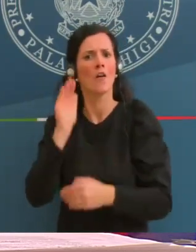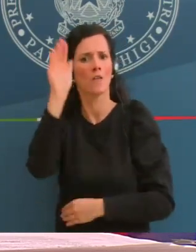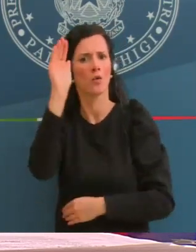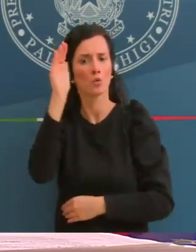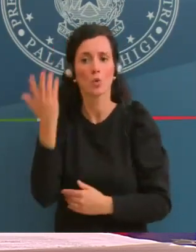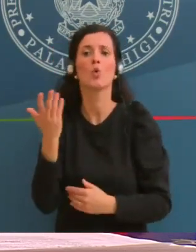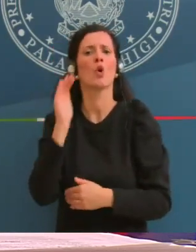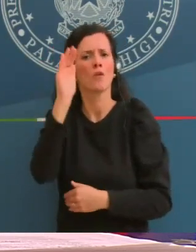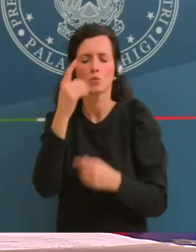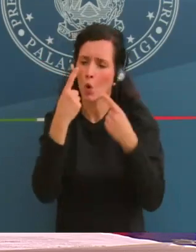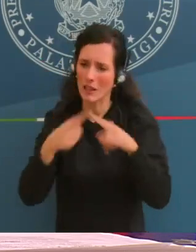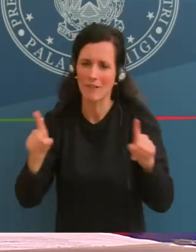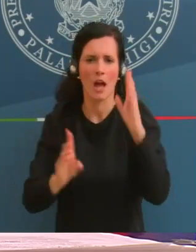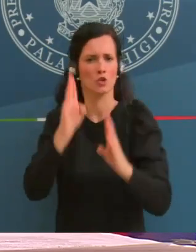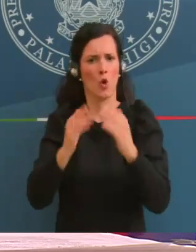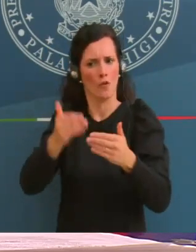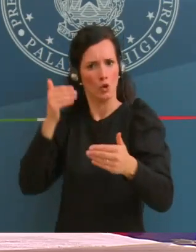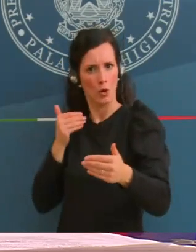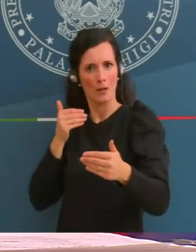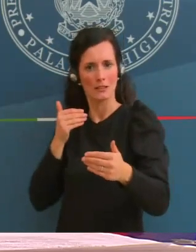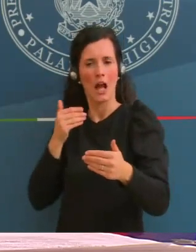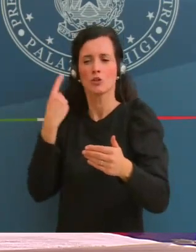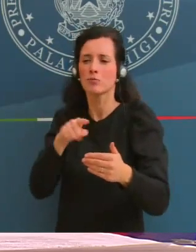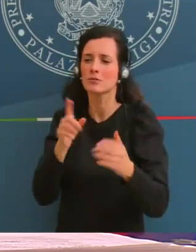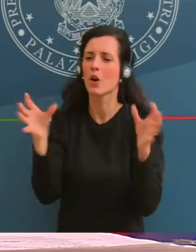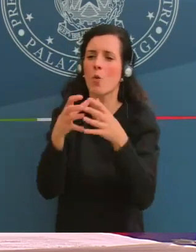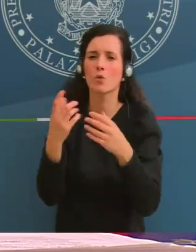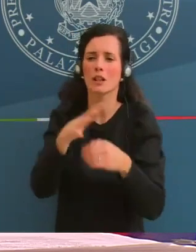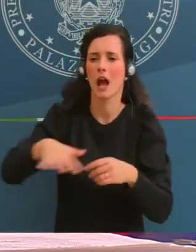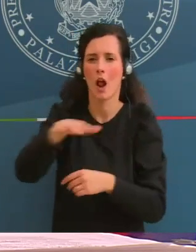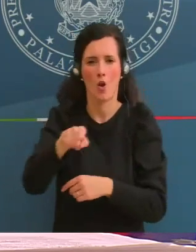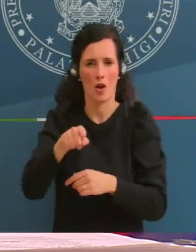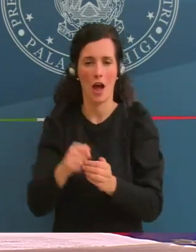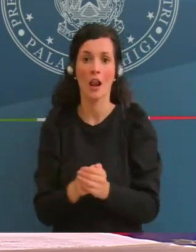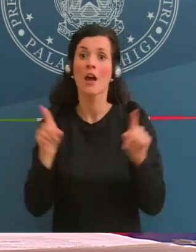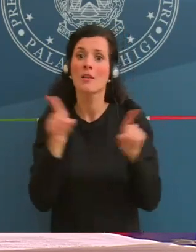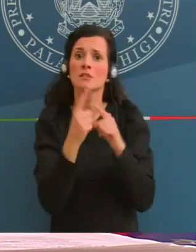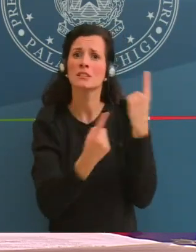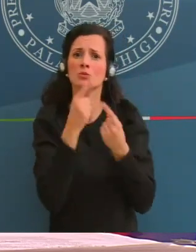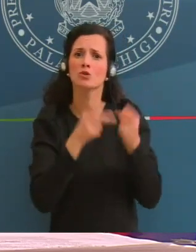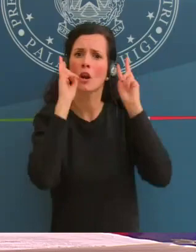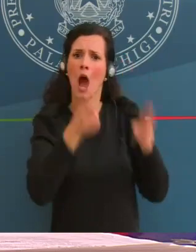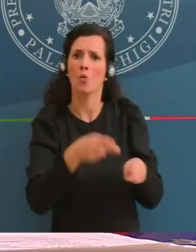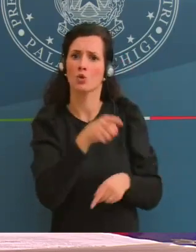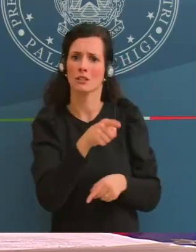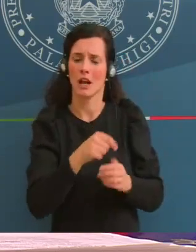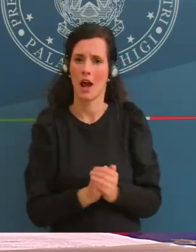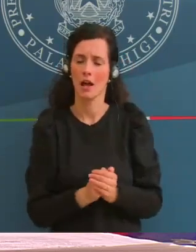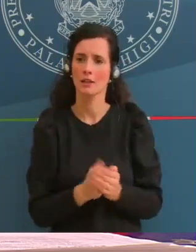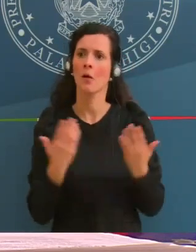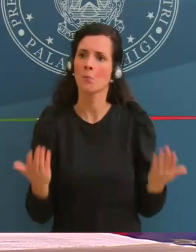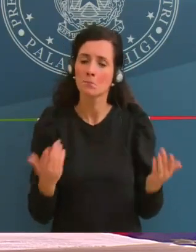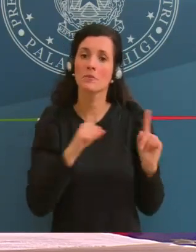nessuno si era accorto che c'era una concessione squilibrata al punto essa giuridico economico nessuno si è accorto che c'era un concessionario